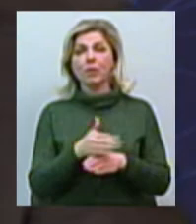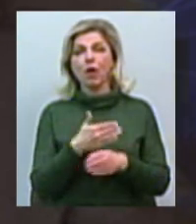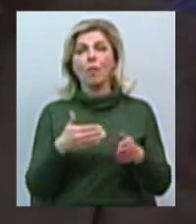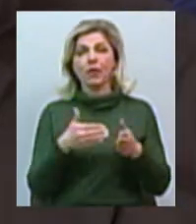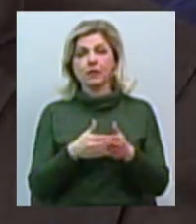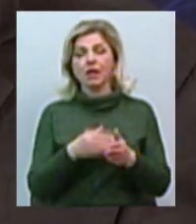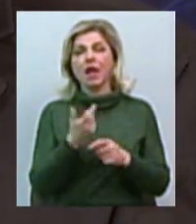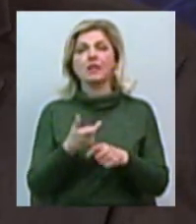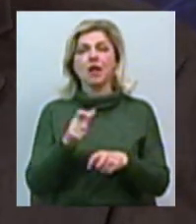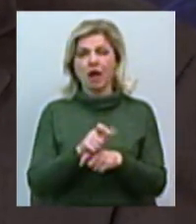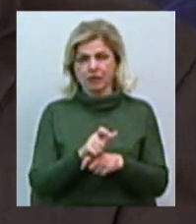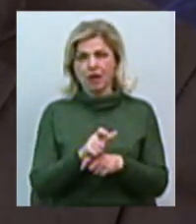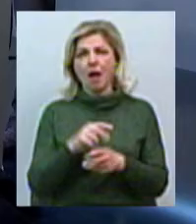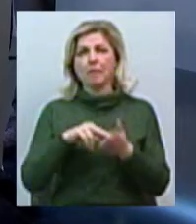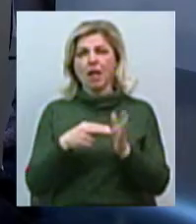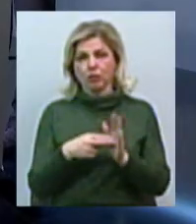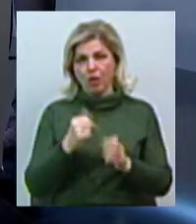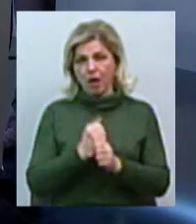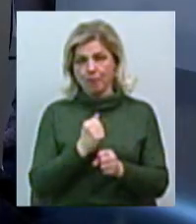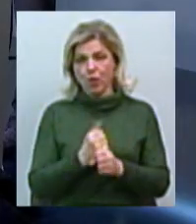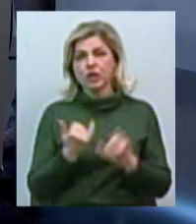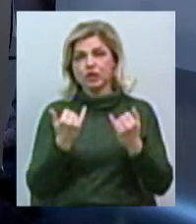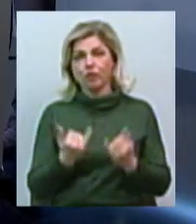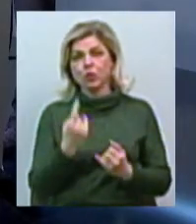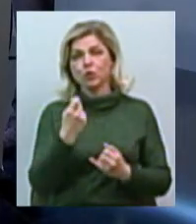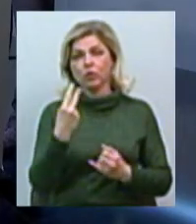надурочних робіт. Сьогодні 120 годин.